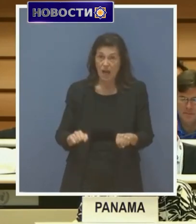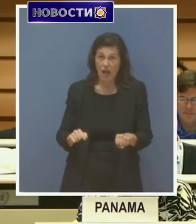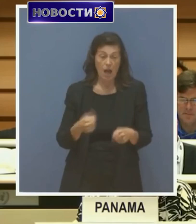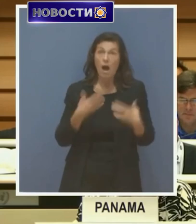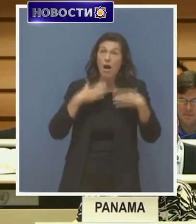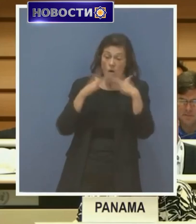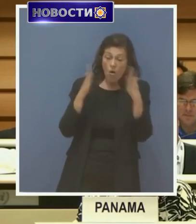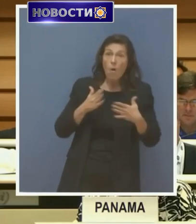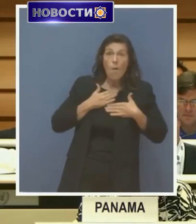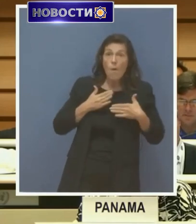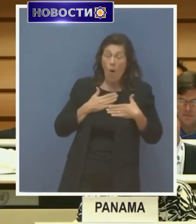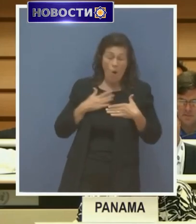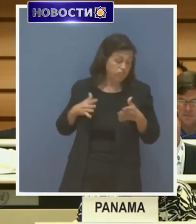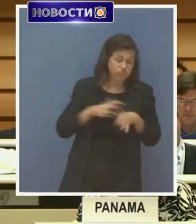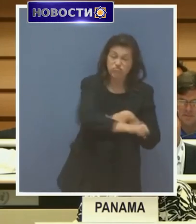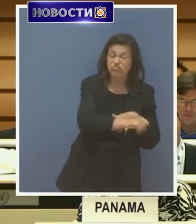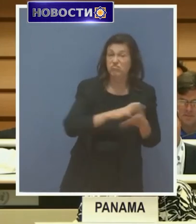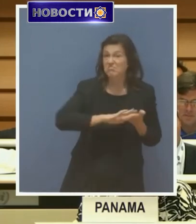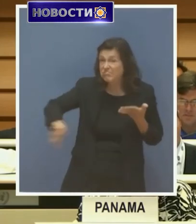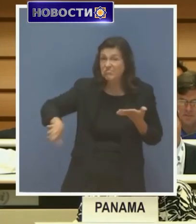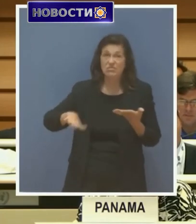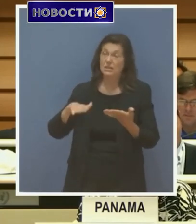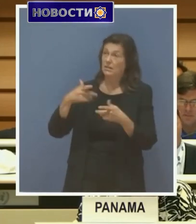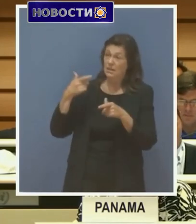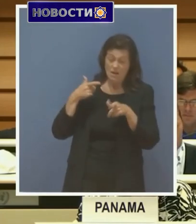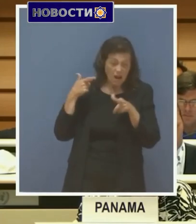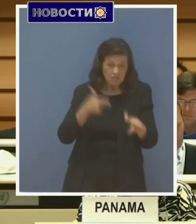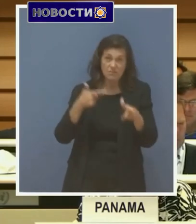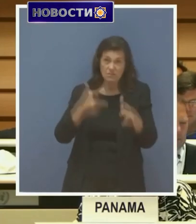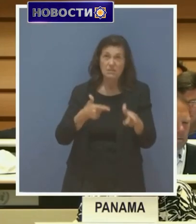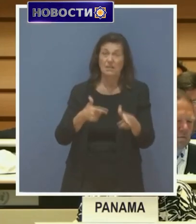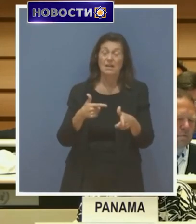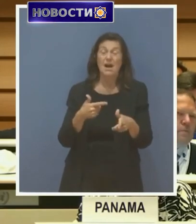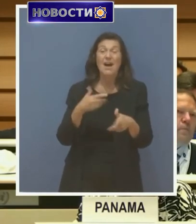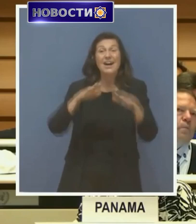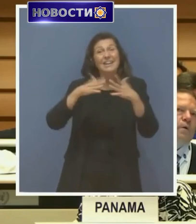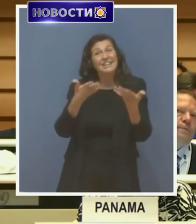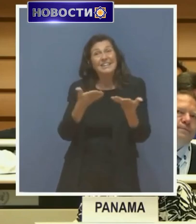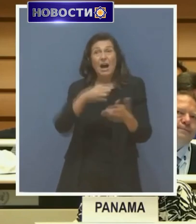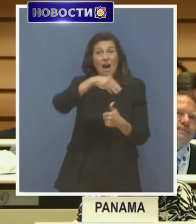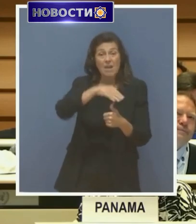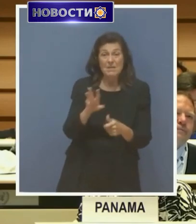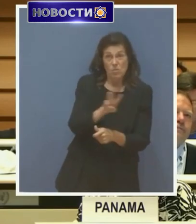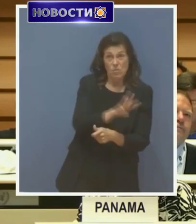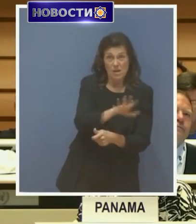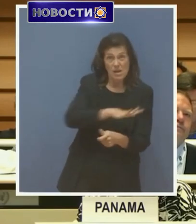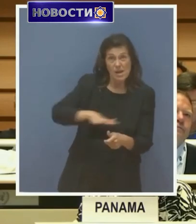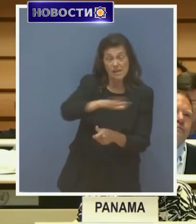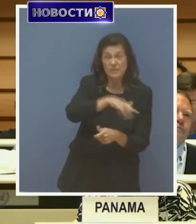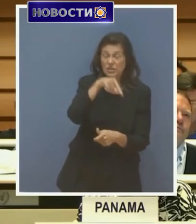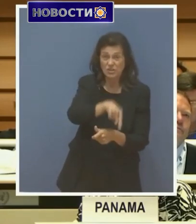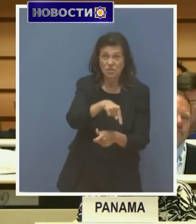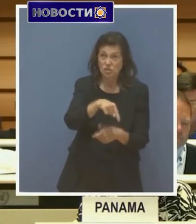Армении с 1920 года, чему есть доказательства, цель которой – продолжить геноцид коренных армян, присвоив святую